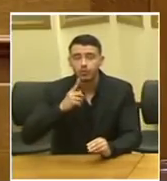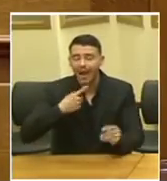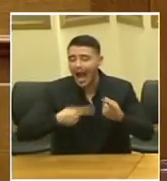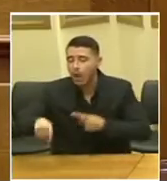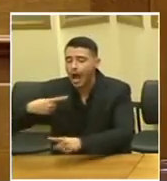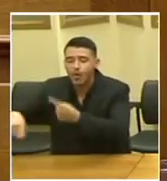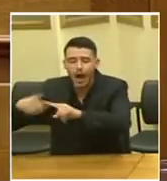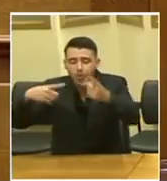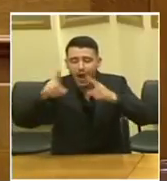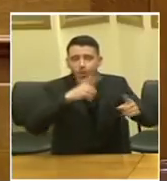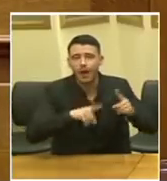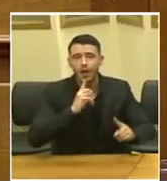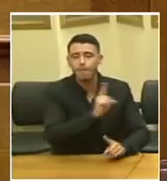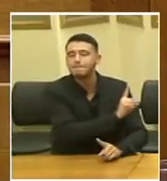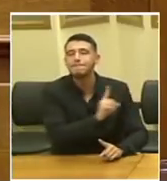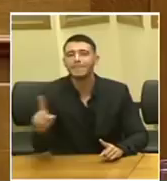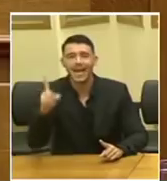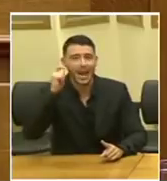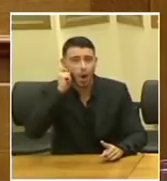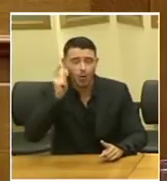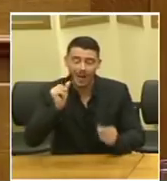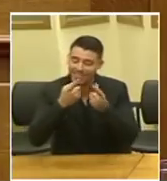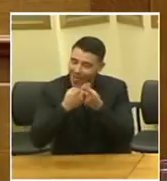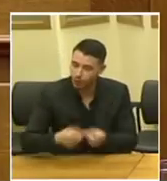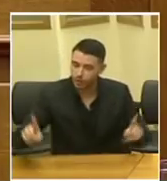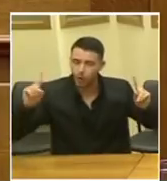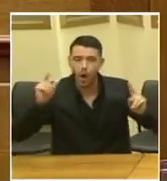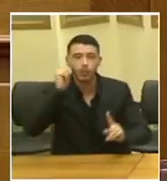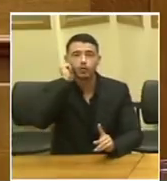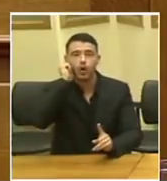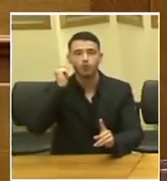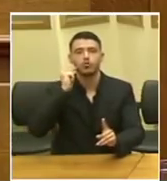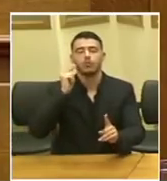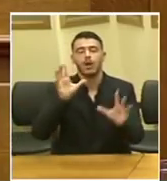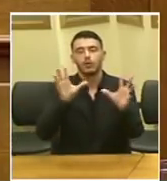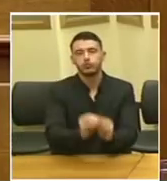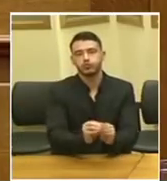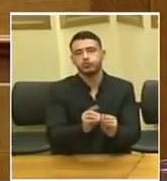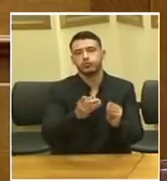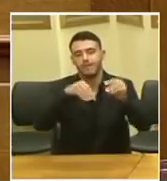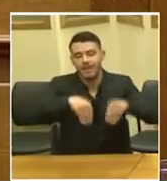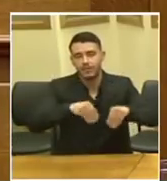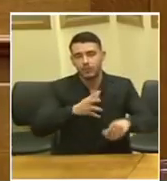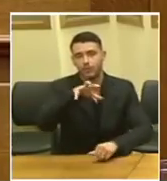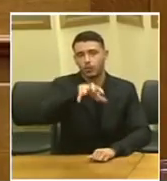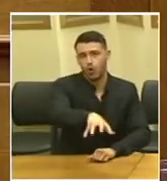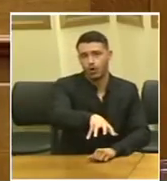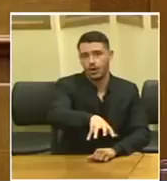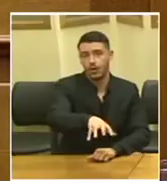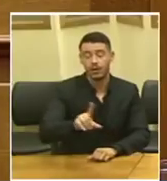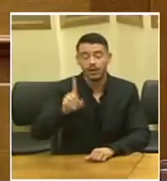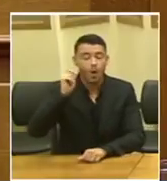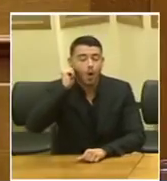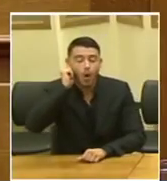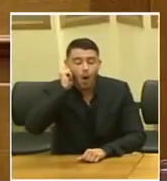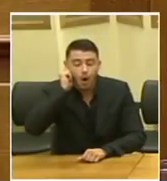το πάλεψε κανείς αυτό. Το έργα όμνες αφορά το όνομα. Και το όνομα είναι πέρα για πέρα έργα